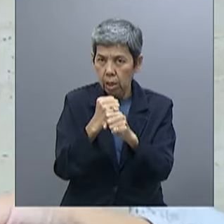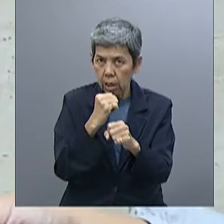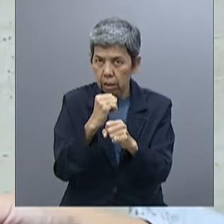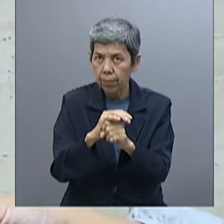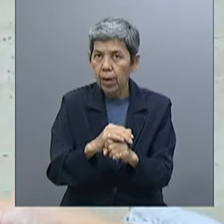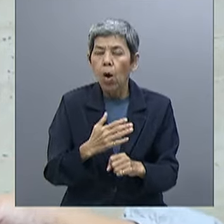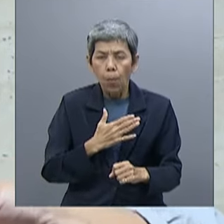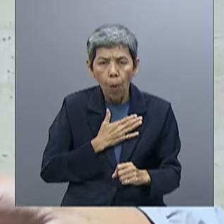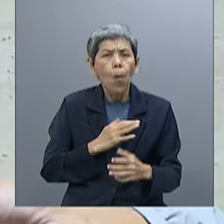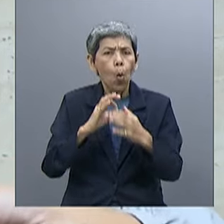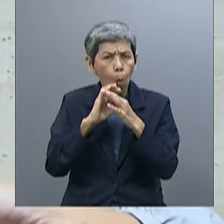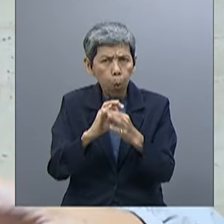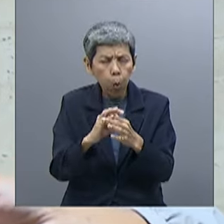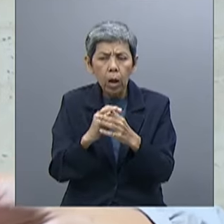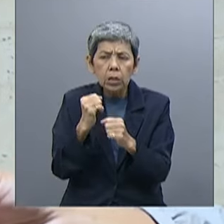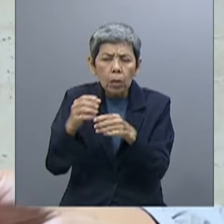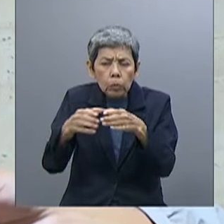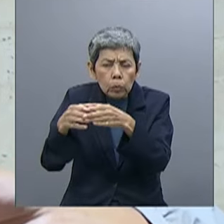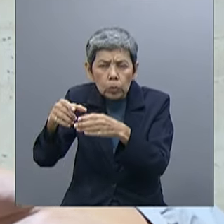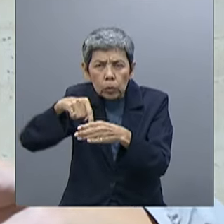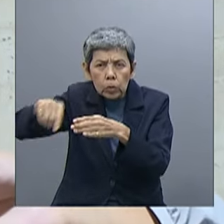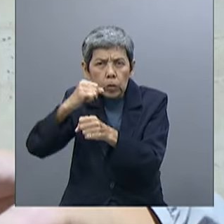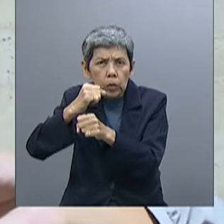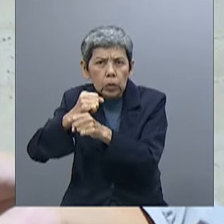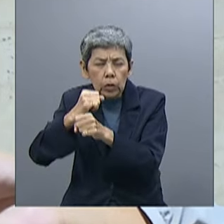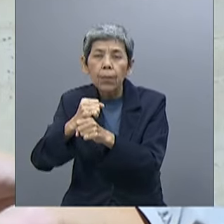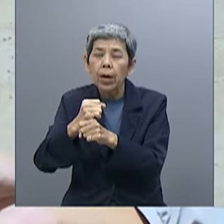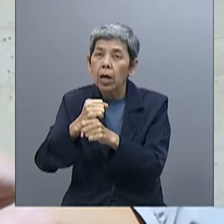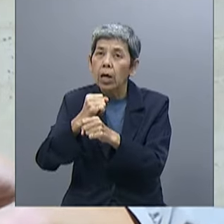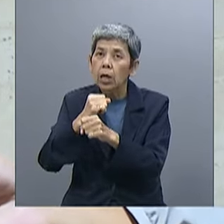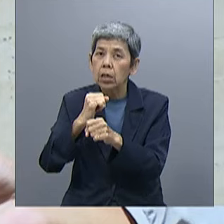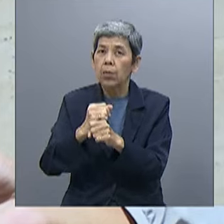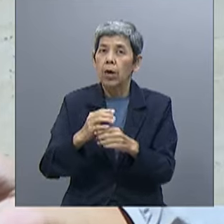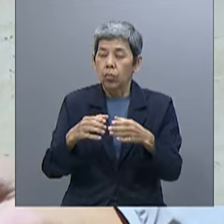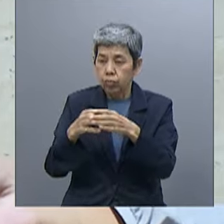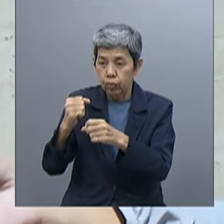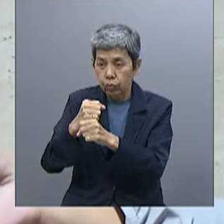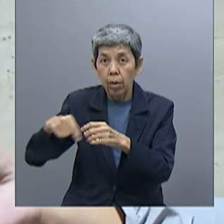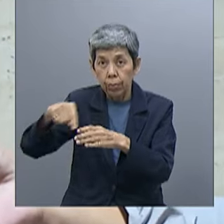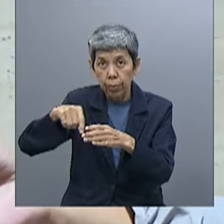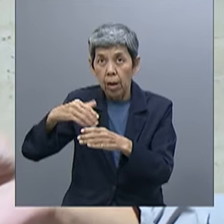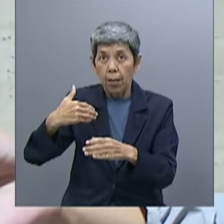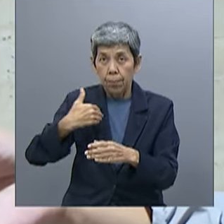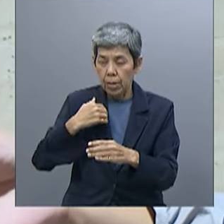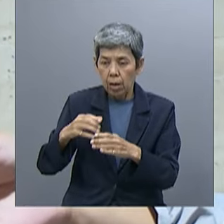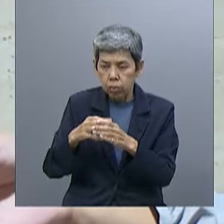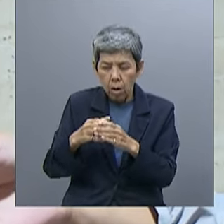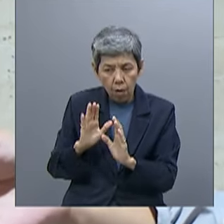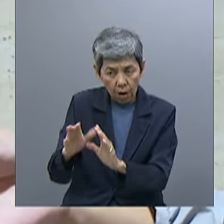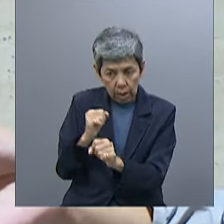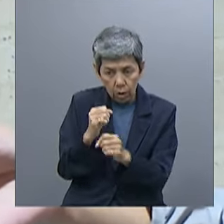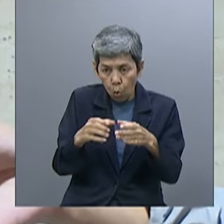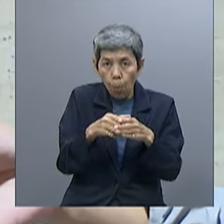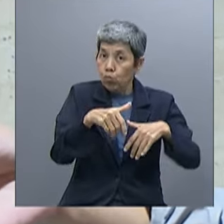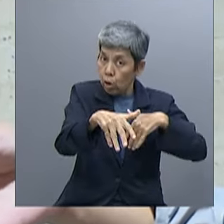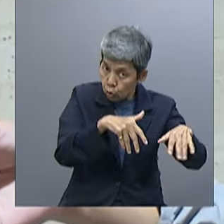าก็ห่วงว่าที่เขาสร้างการไว้เนี่ยการว่าเจ้าที่ของฝ่ายกระบวนการเนี่ยก็หวังว่าให้มีการเคลื่อนไหวต่างๆของกลุ่มมวลชน